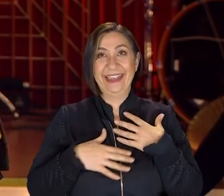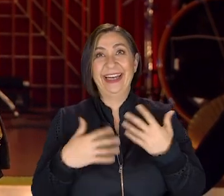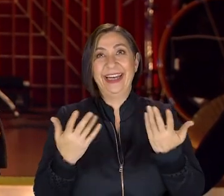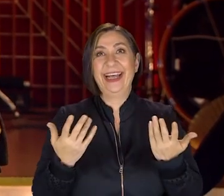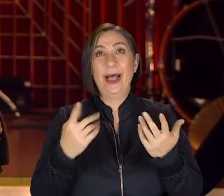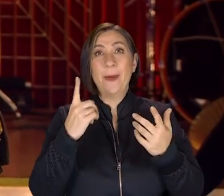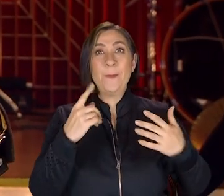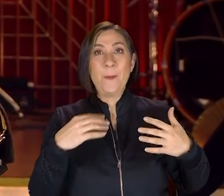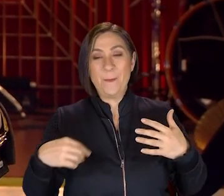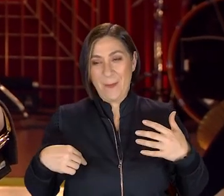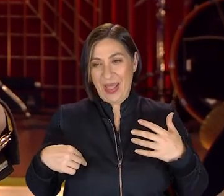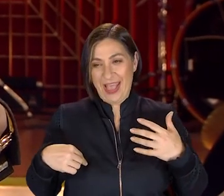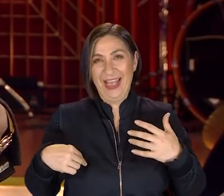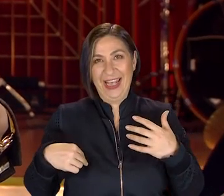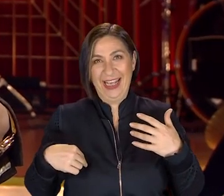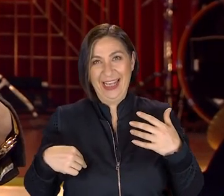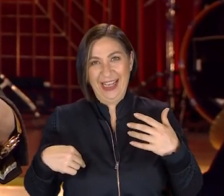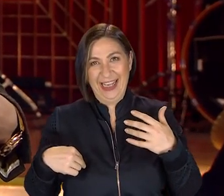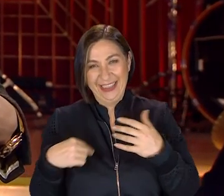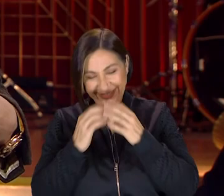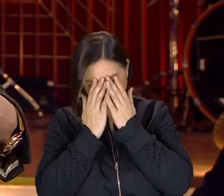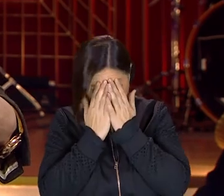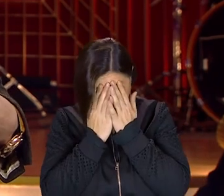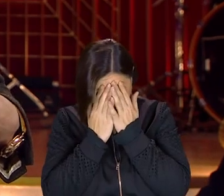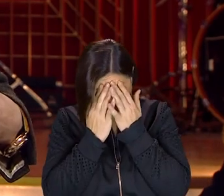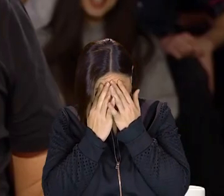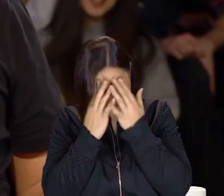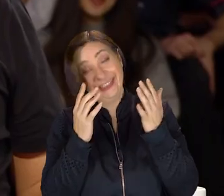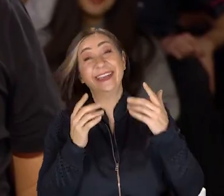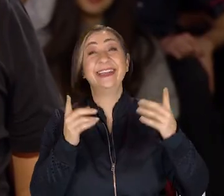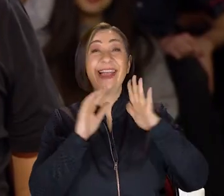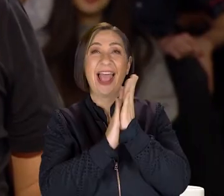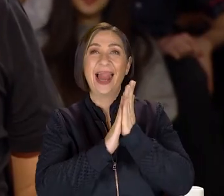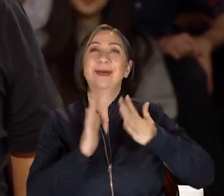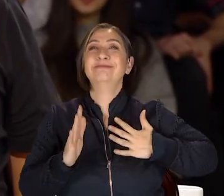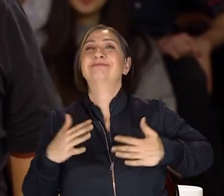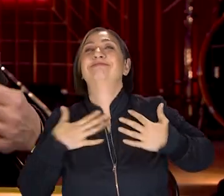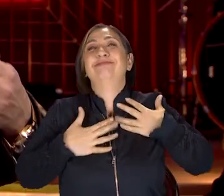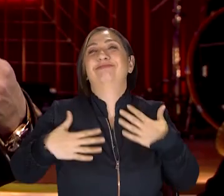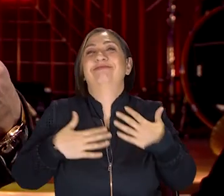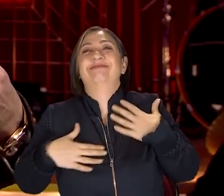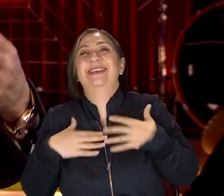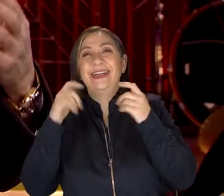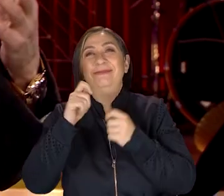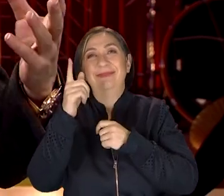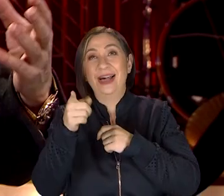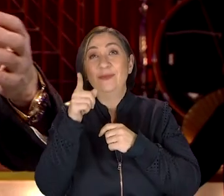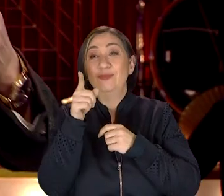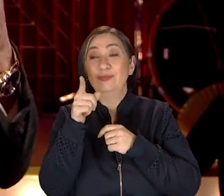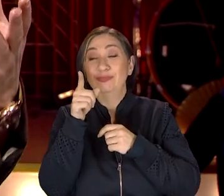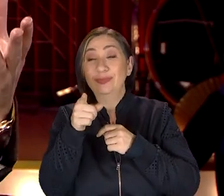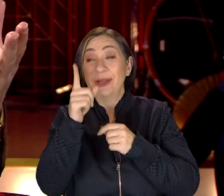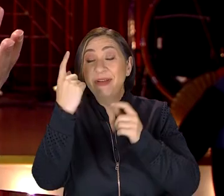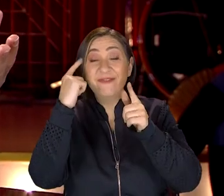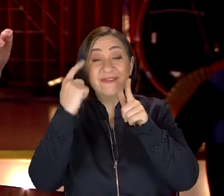Yani bir meme ucunu buradan mıncıklarken diğer meme ucunu avuç içiyle okşayabilen ve bunu da